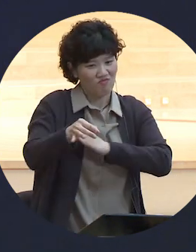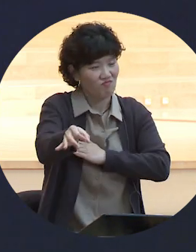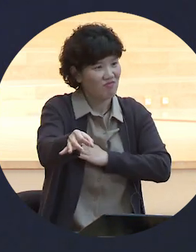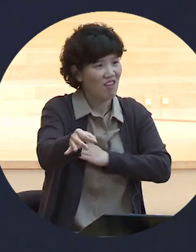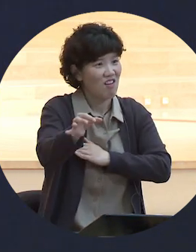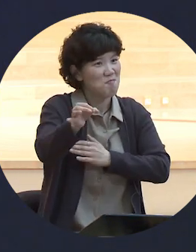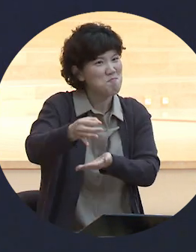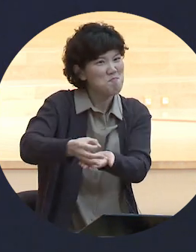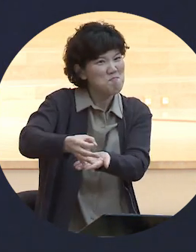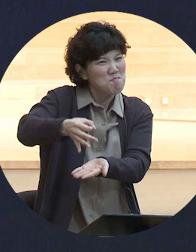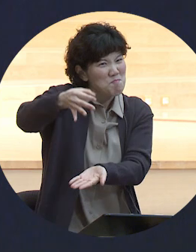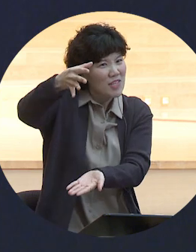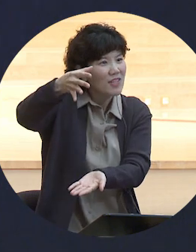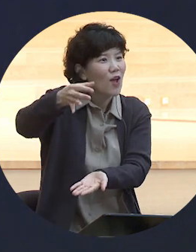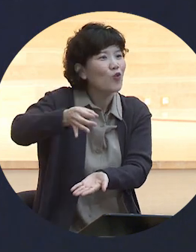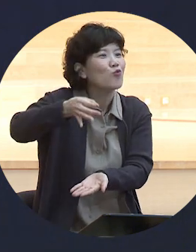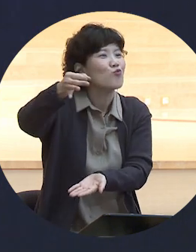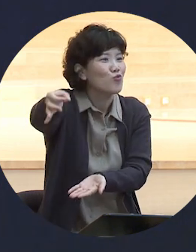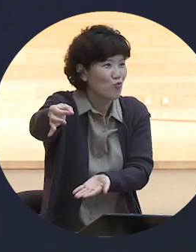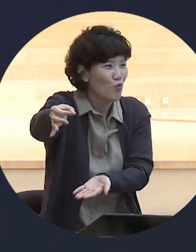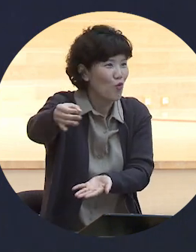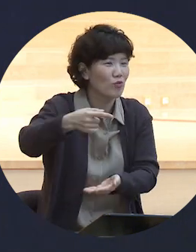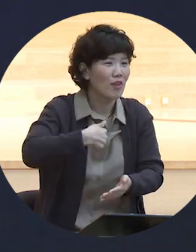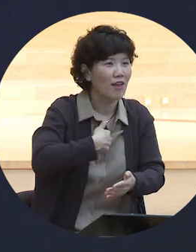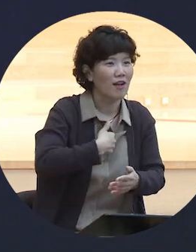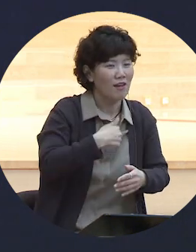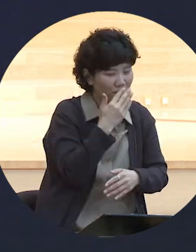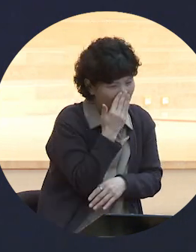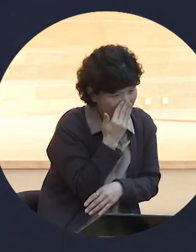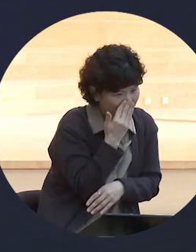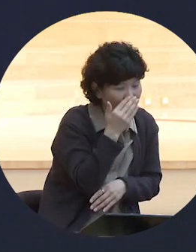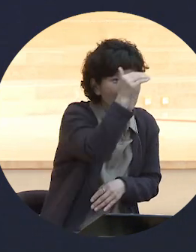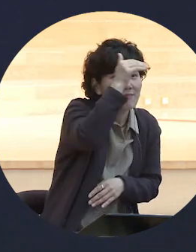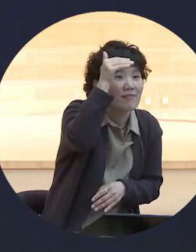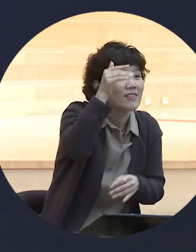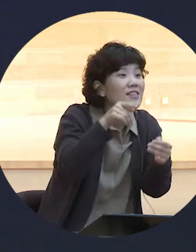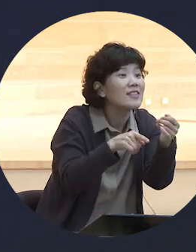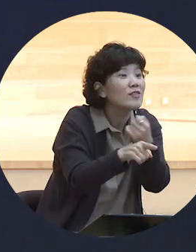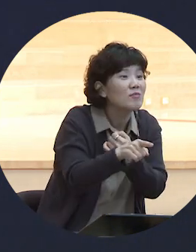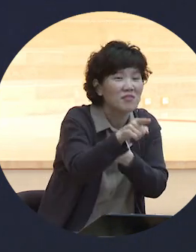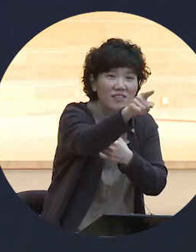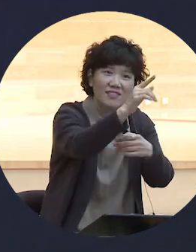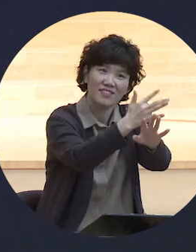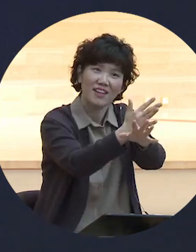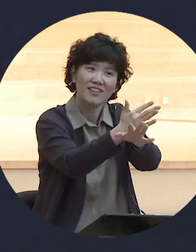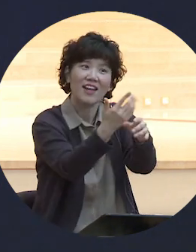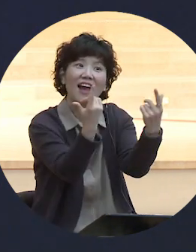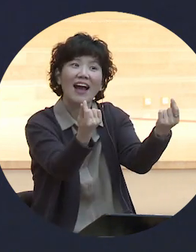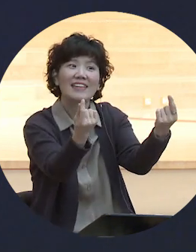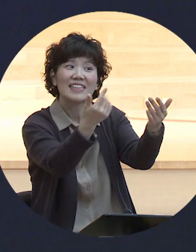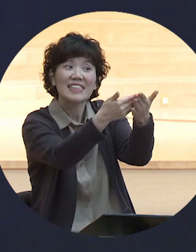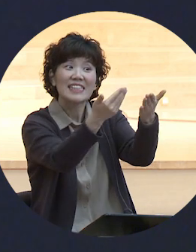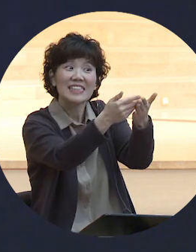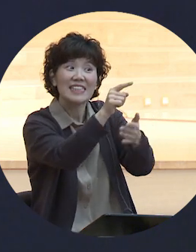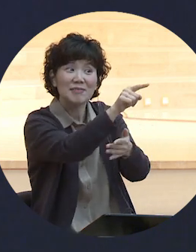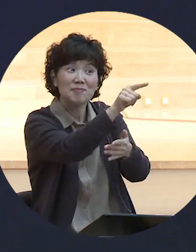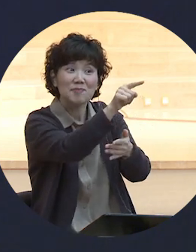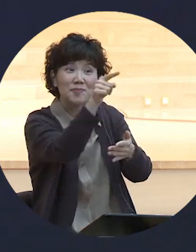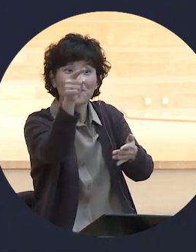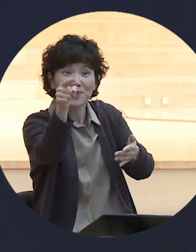그냥 관람료를 다 치러 가면서. 왜냐, 그 장난 같아 보이는 그림 옆에, 그 옆에 오른쪽